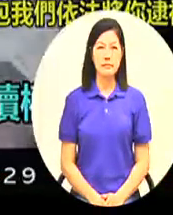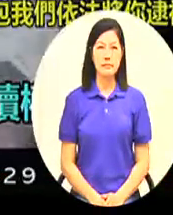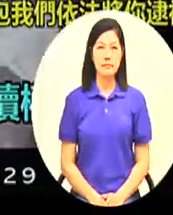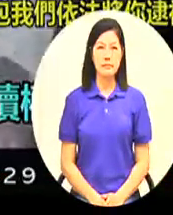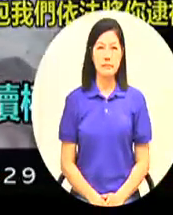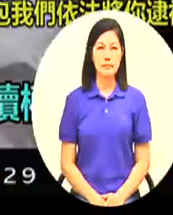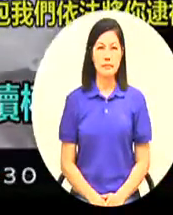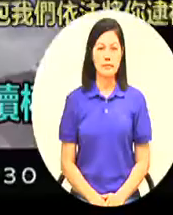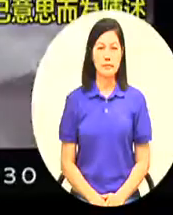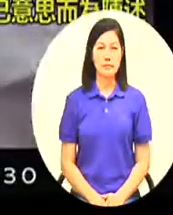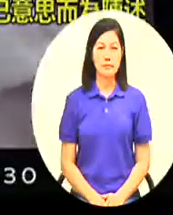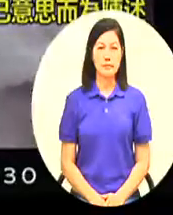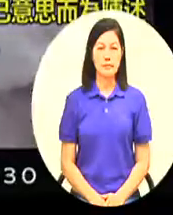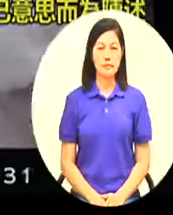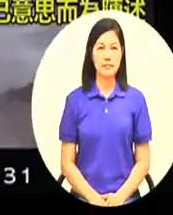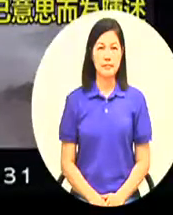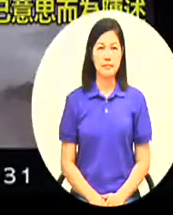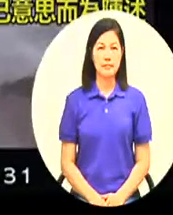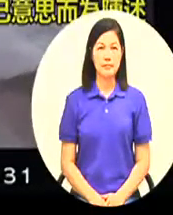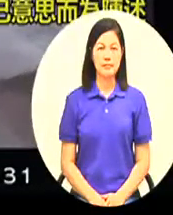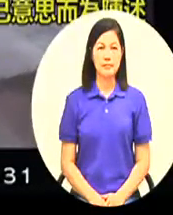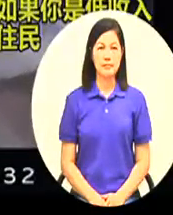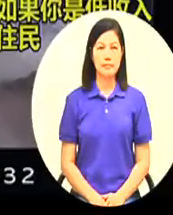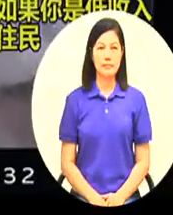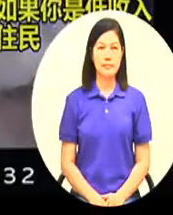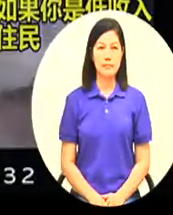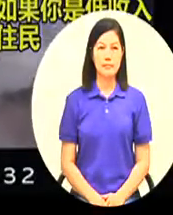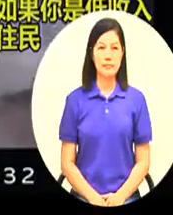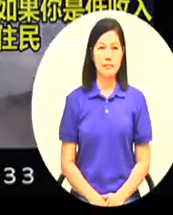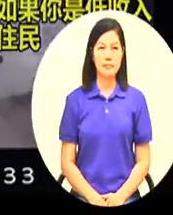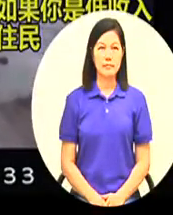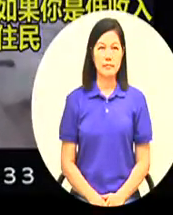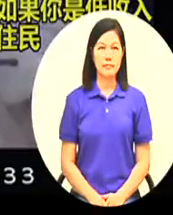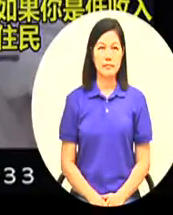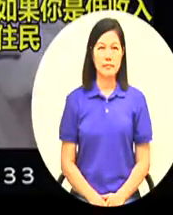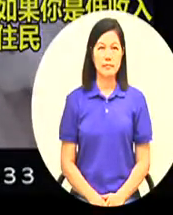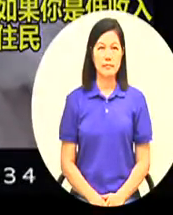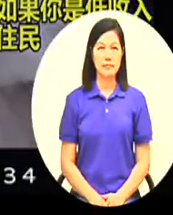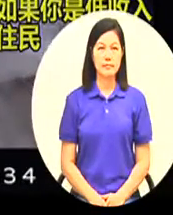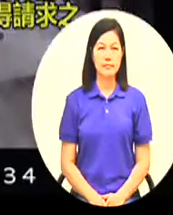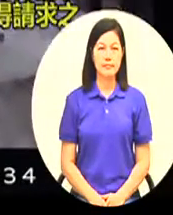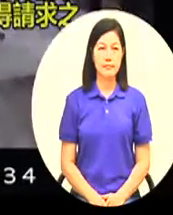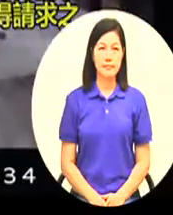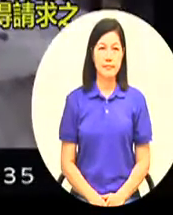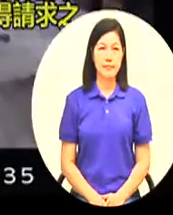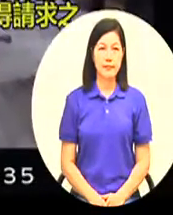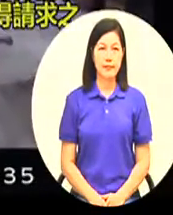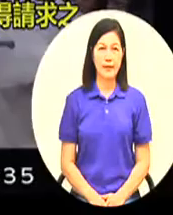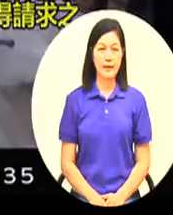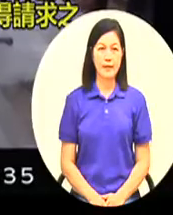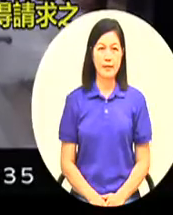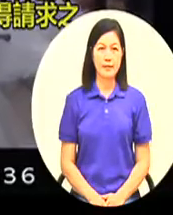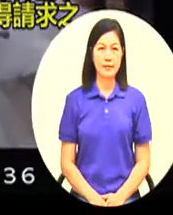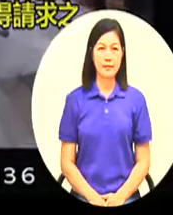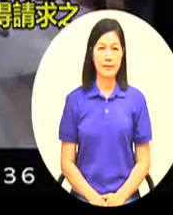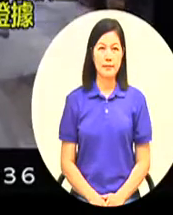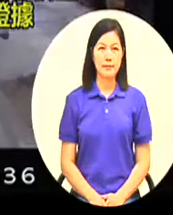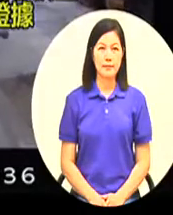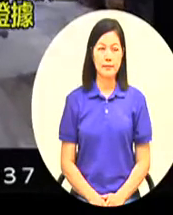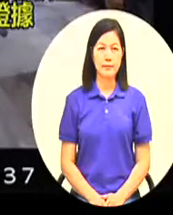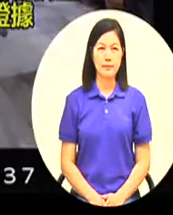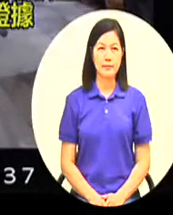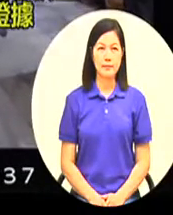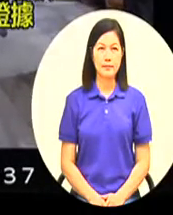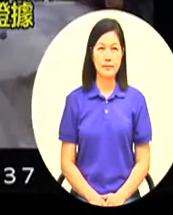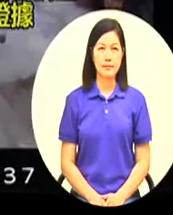你身上只有25元，被他们一包，我们依法将你逮捕。你可以保持沉默，顺便执行为陈述。你跟嫌废物，如果你是低收入、中低收入、原住民或其他依法另有权利，或者你可以请求。第